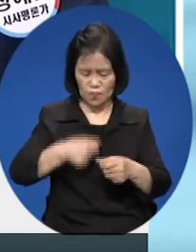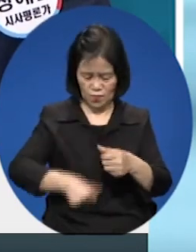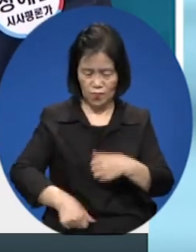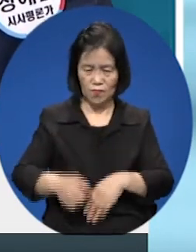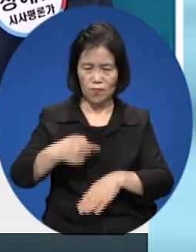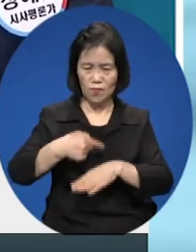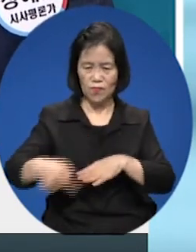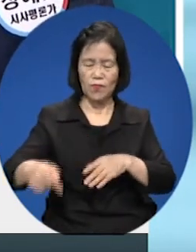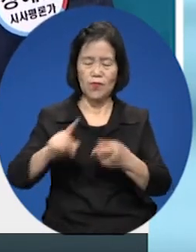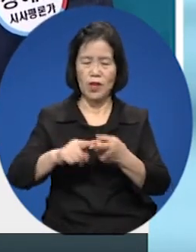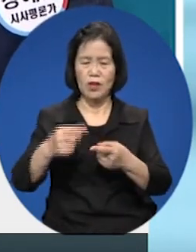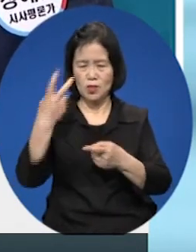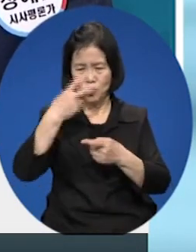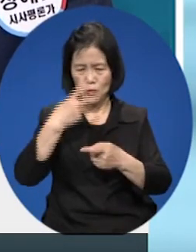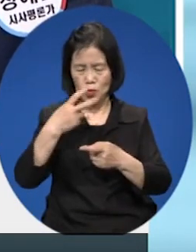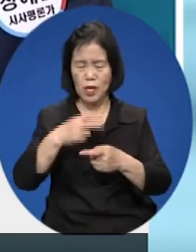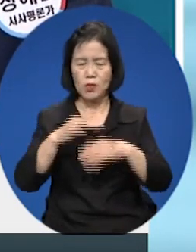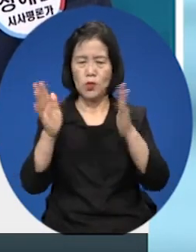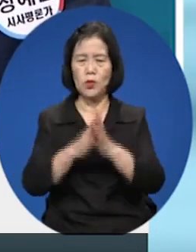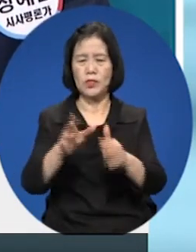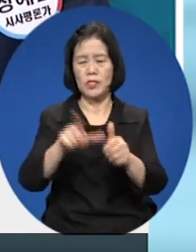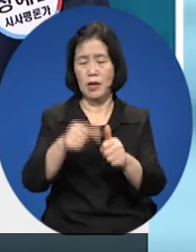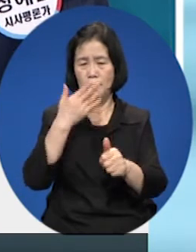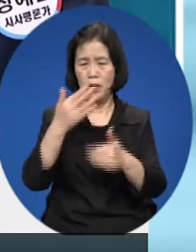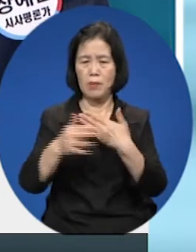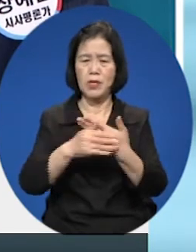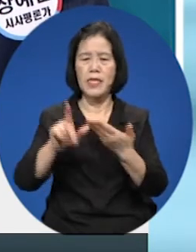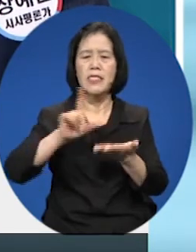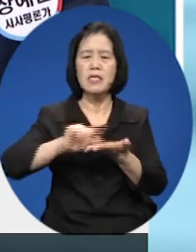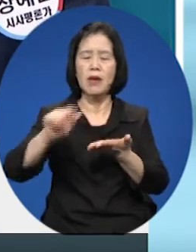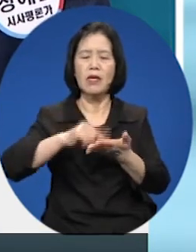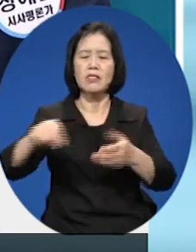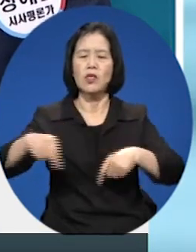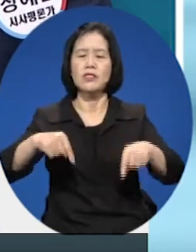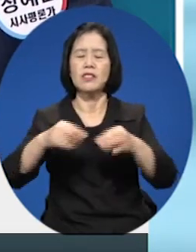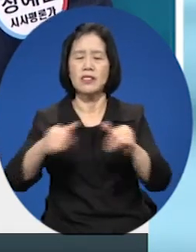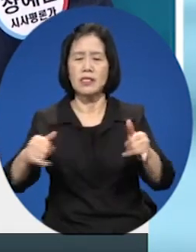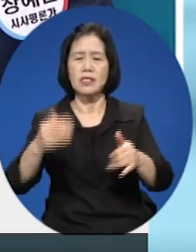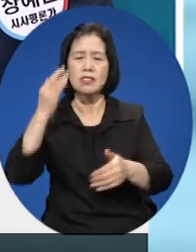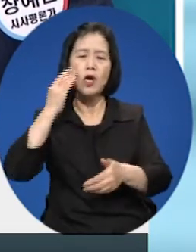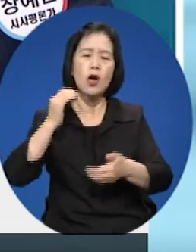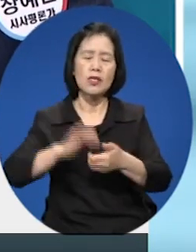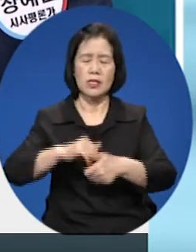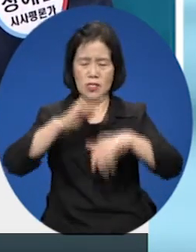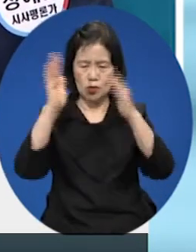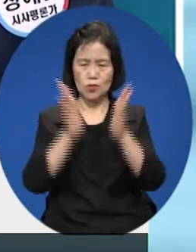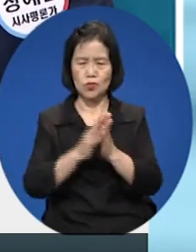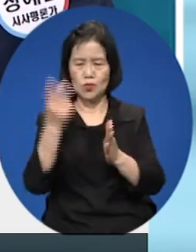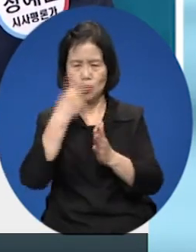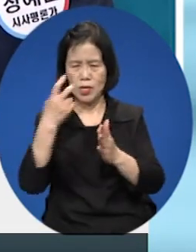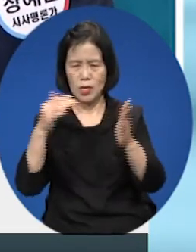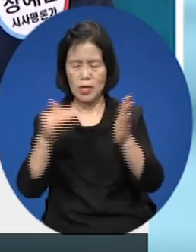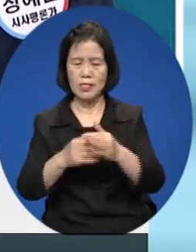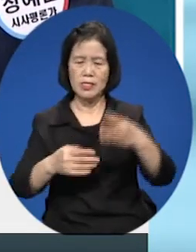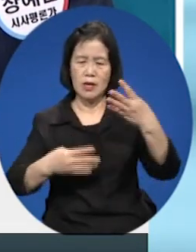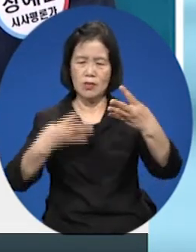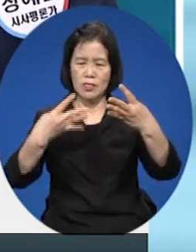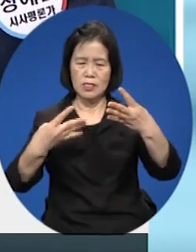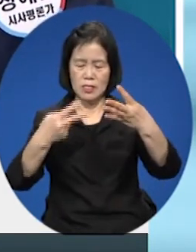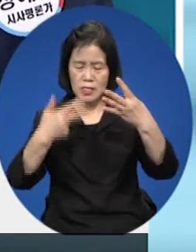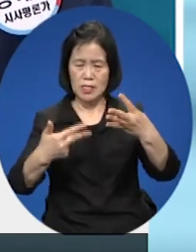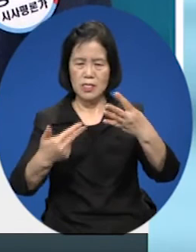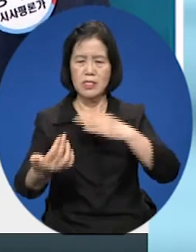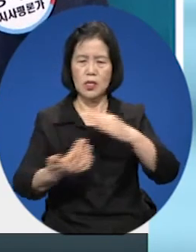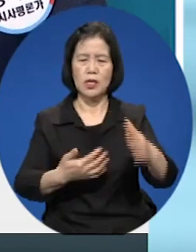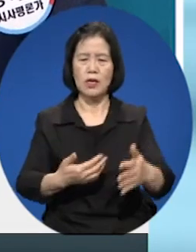뿐만 아니라 시간이 허락한다면 지방 의원들 지방 정치인들과 청와대에 대한 전수조사 까지도 4월 7일 이전에 빨리 실행을